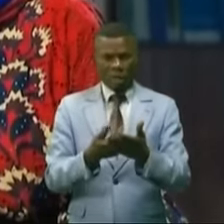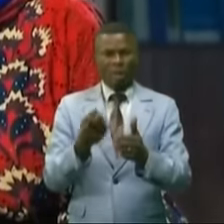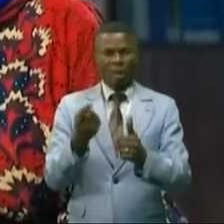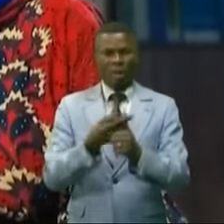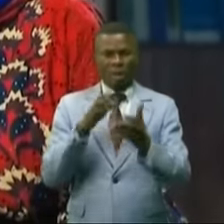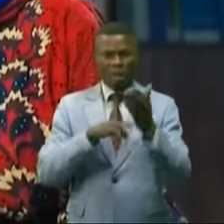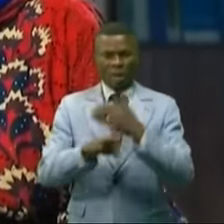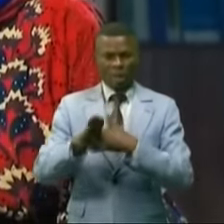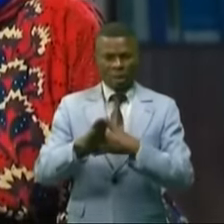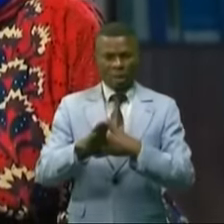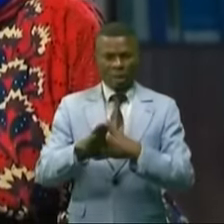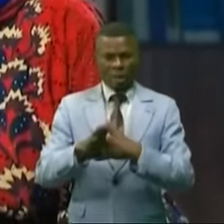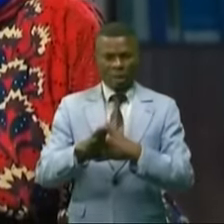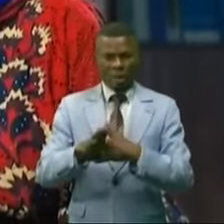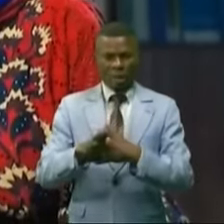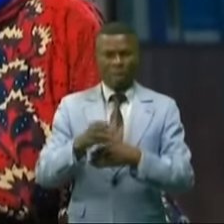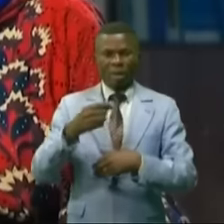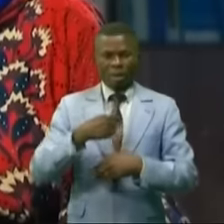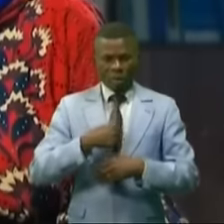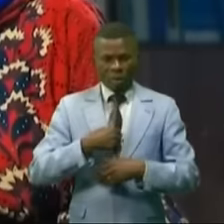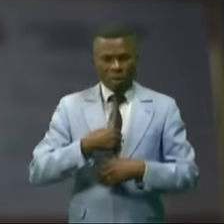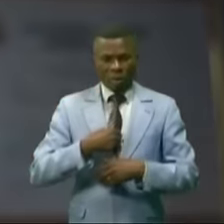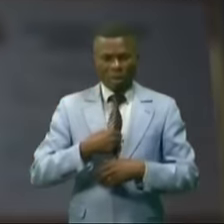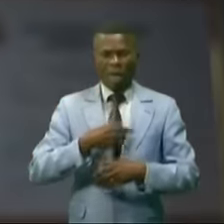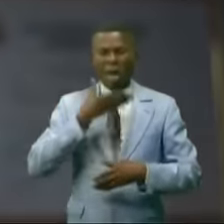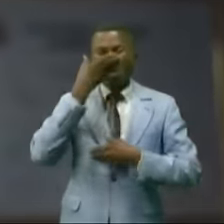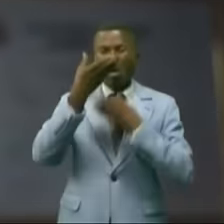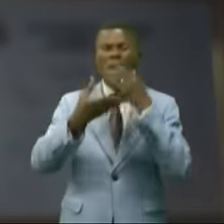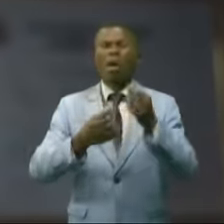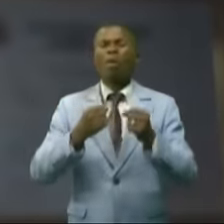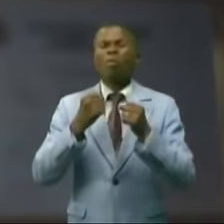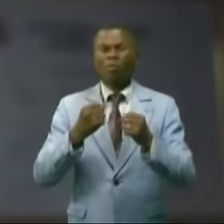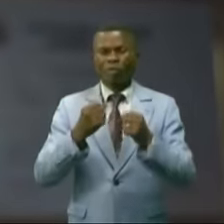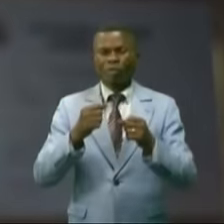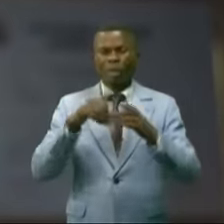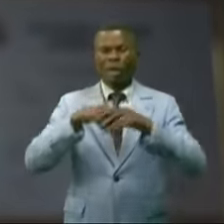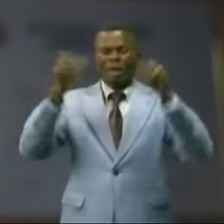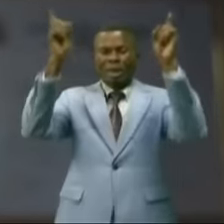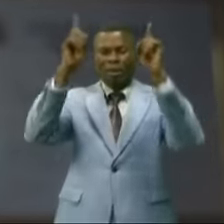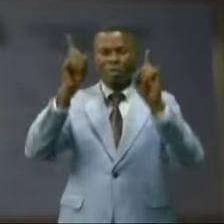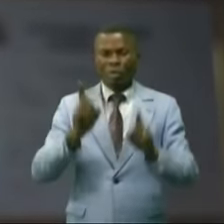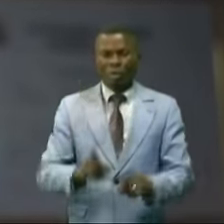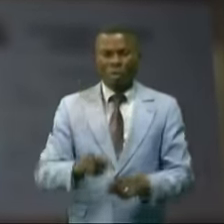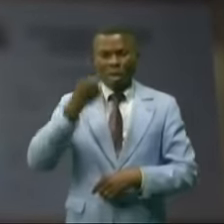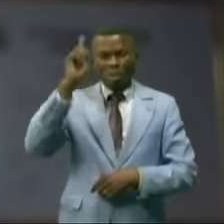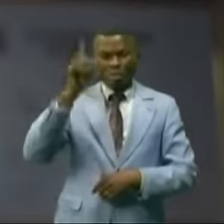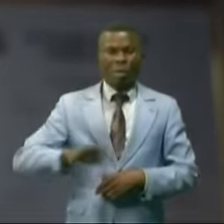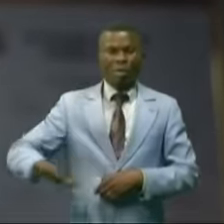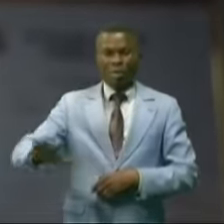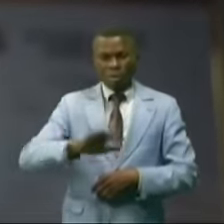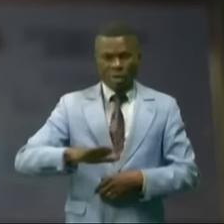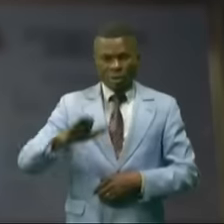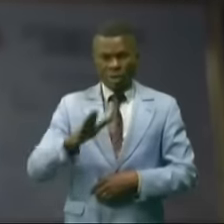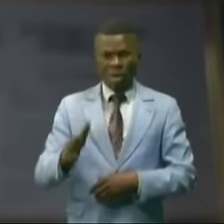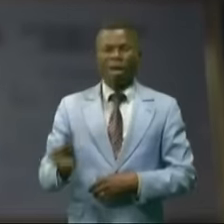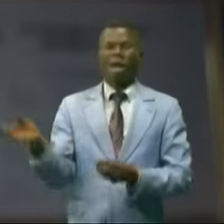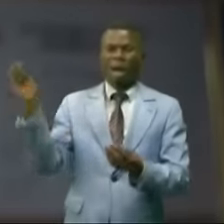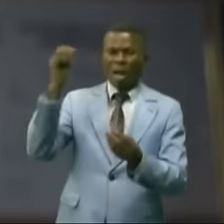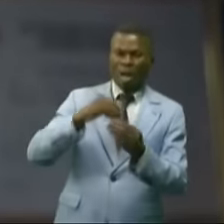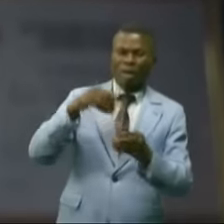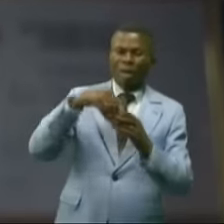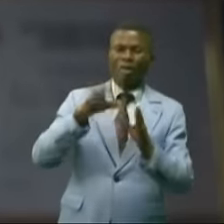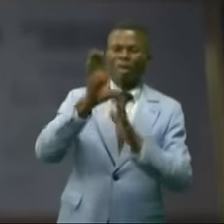dans la Constitution. Je me suis mise à crier. Au niveau de l'Afrique, nous sommes le premier pays à inscrire dans la